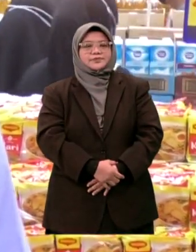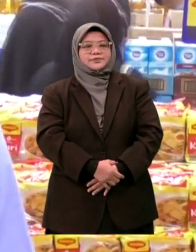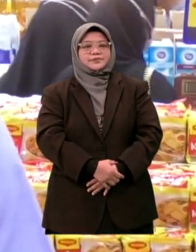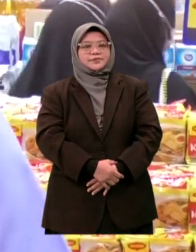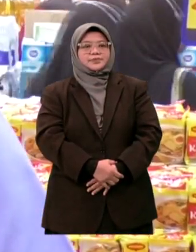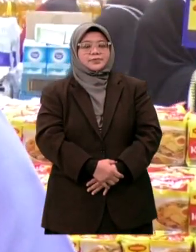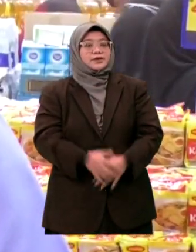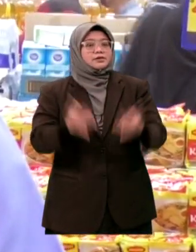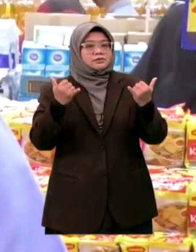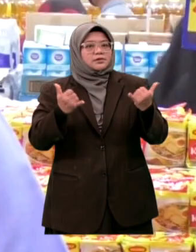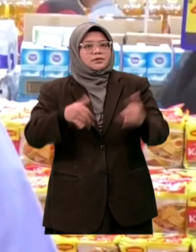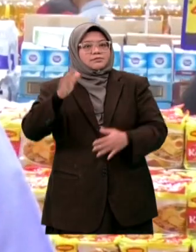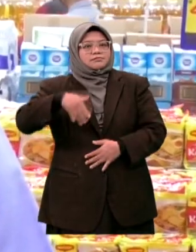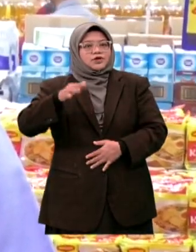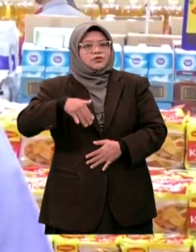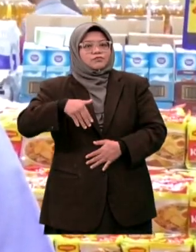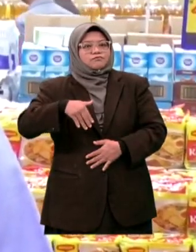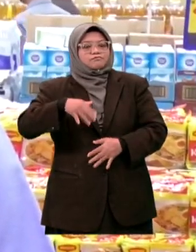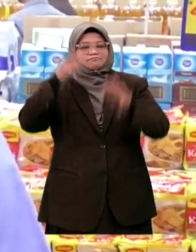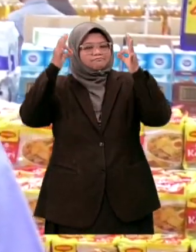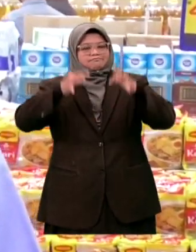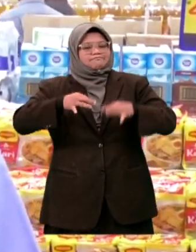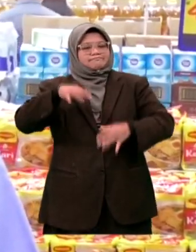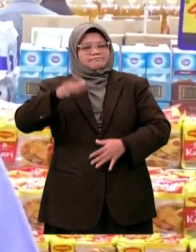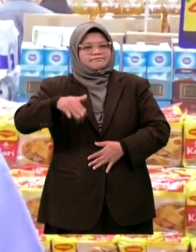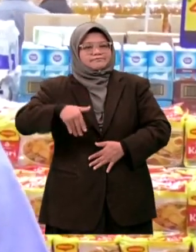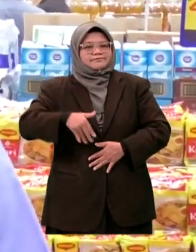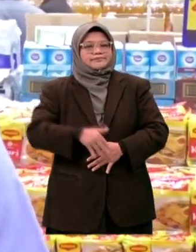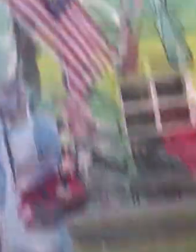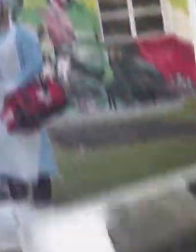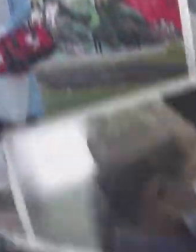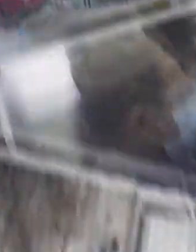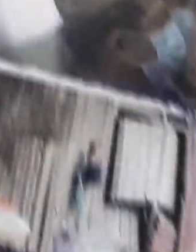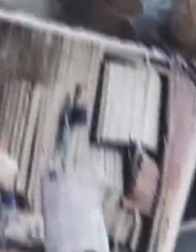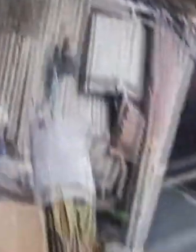sepakat ini belum tamat lagi belum tamat lagi